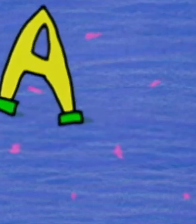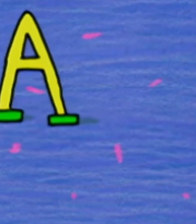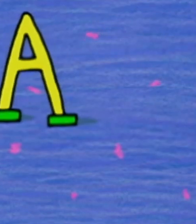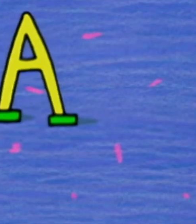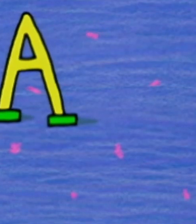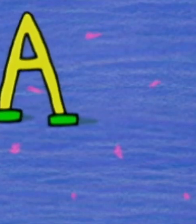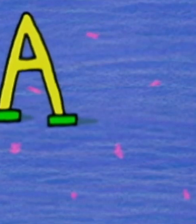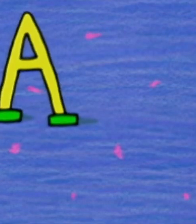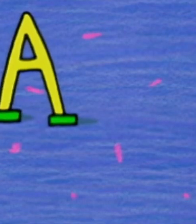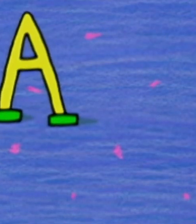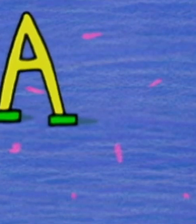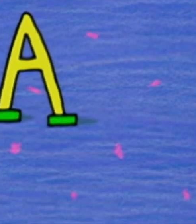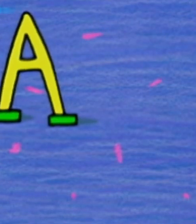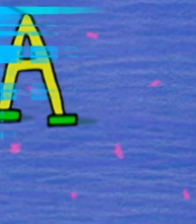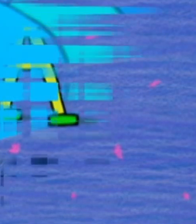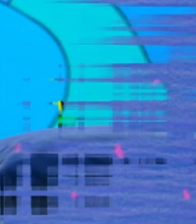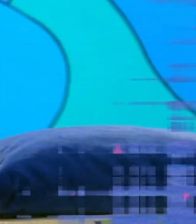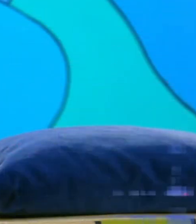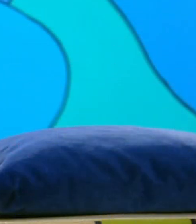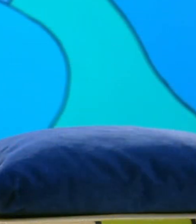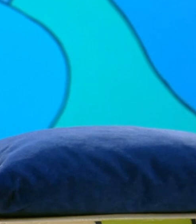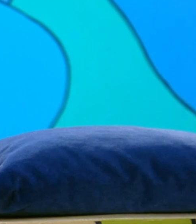kouzelná školka.